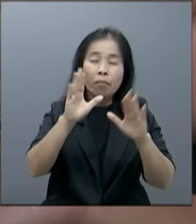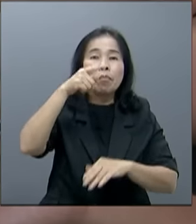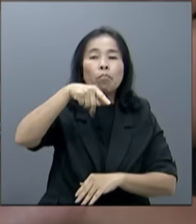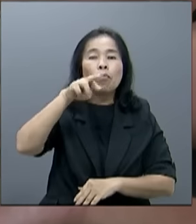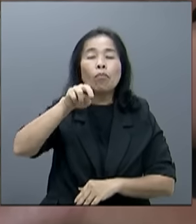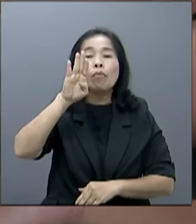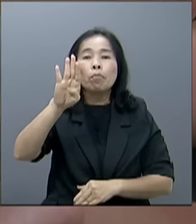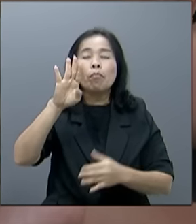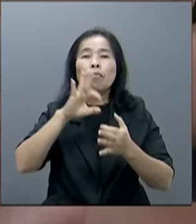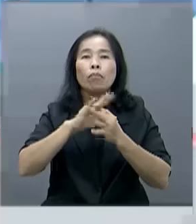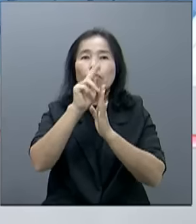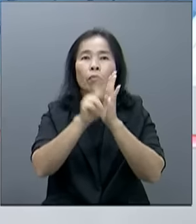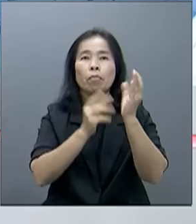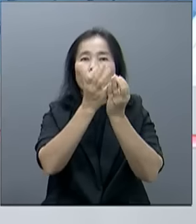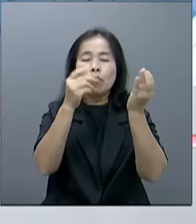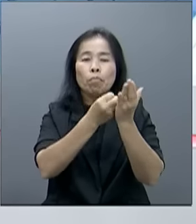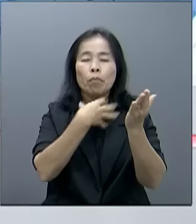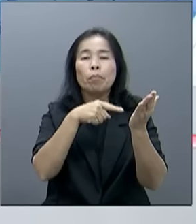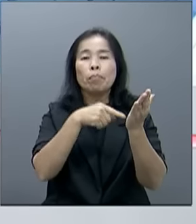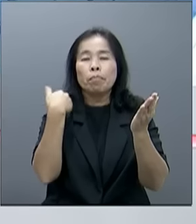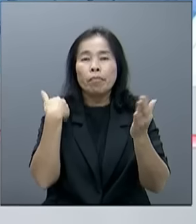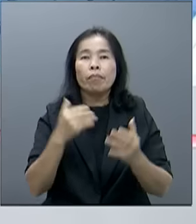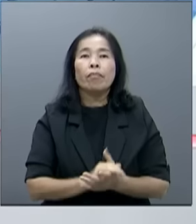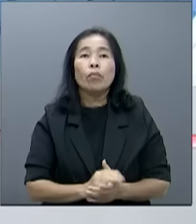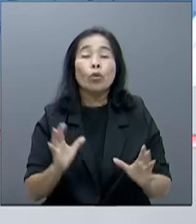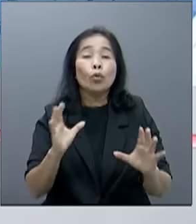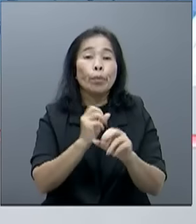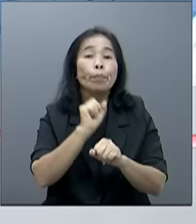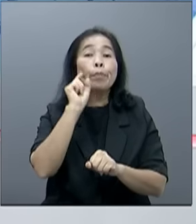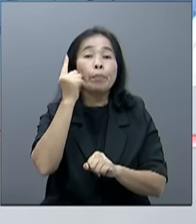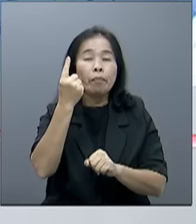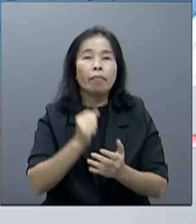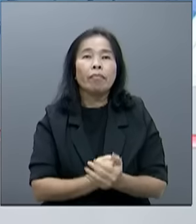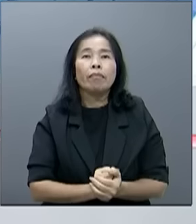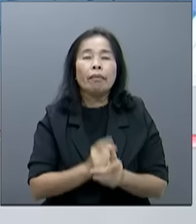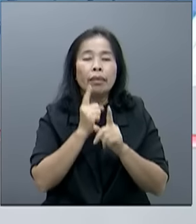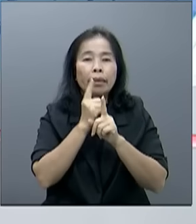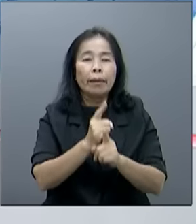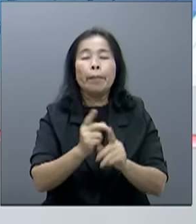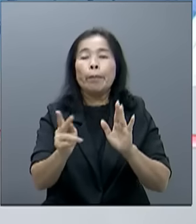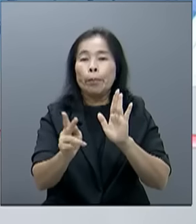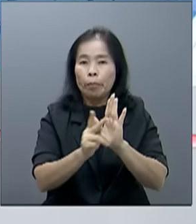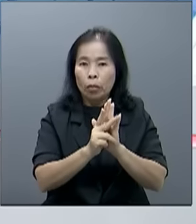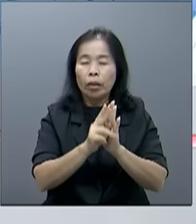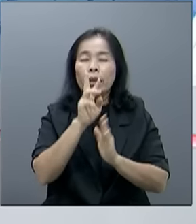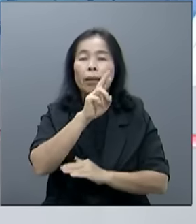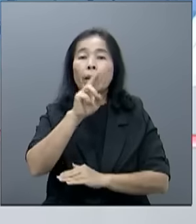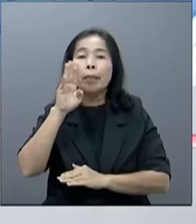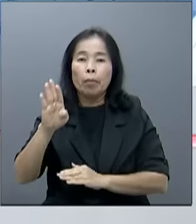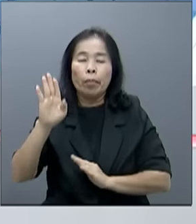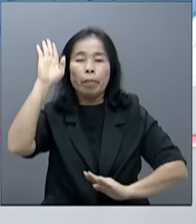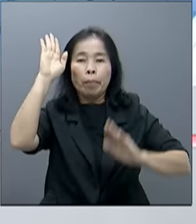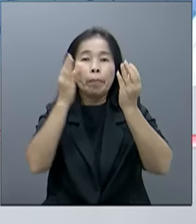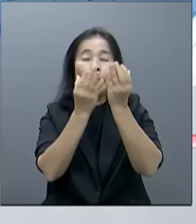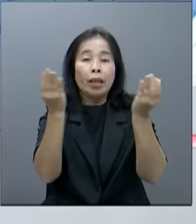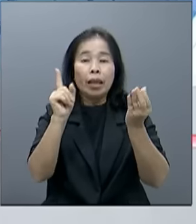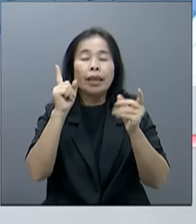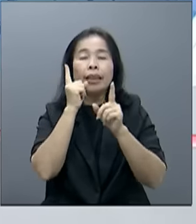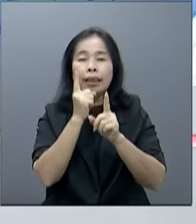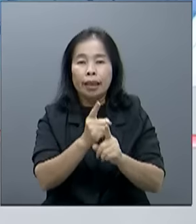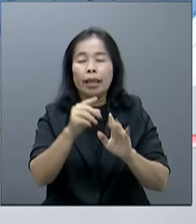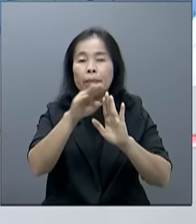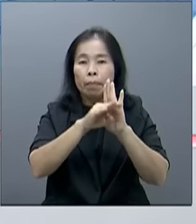มนูญเขียนไว้ สรุปกันอีกครั้งก็คือตามกลไกกฎหมายและระบอบประชาธิปไตยก็ว่าไปตามขั้นตอนนะคะ